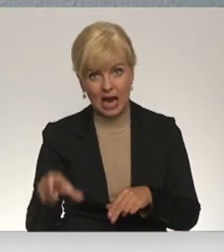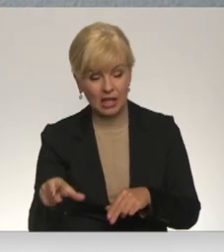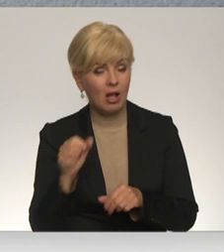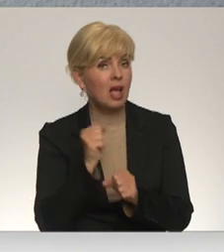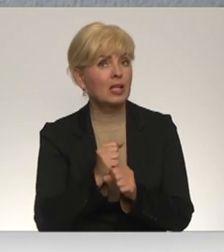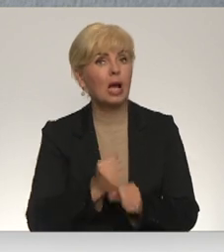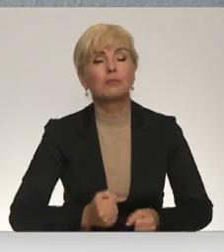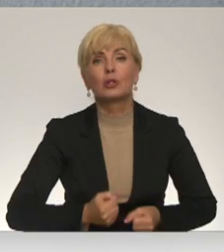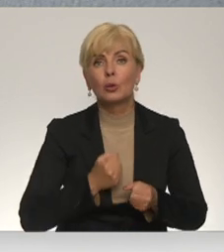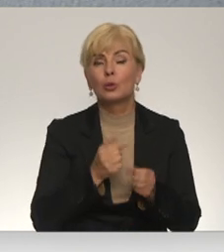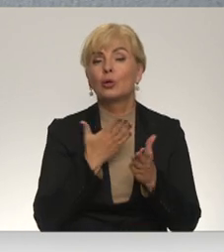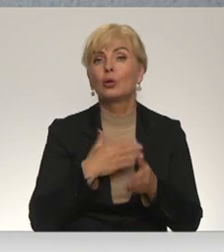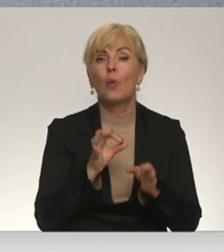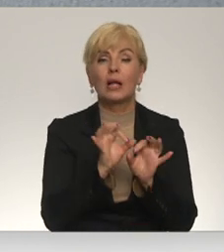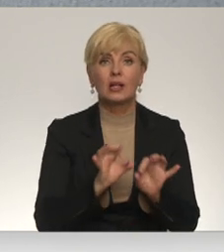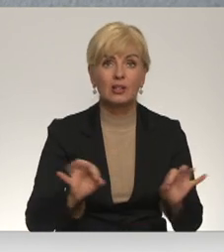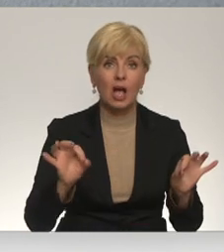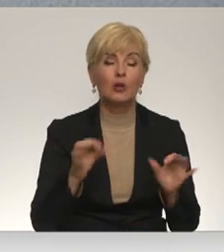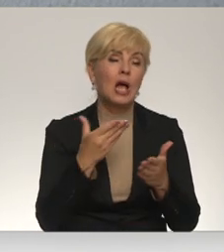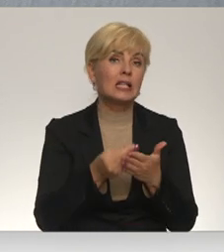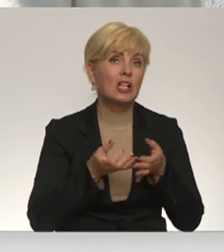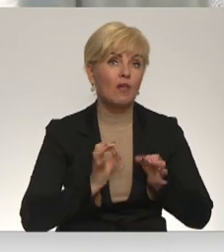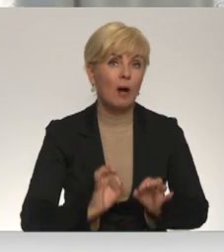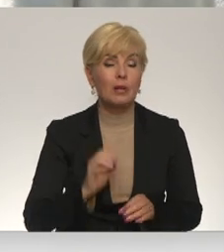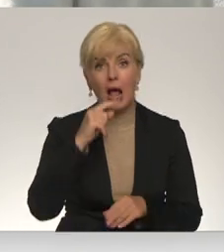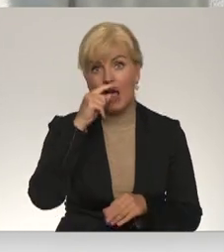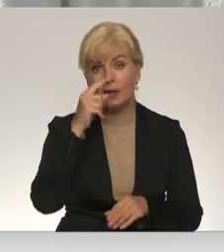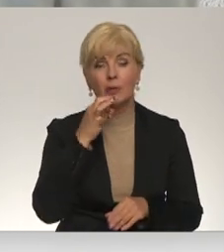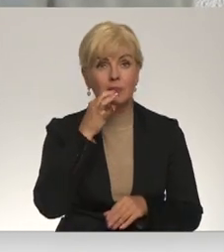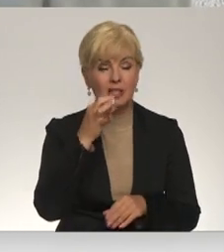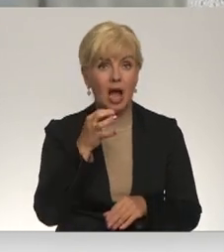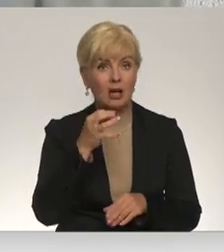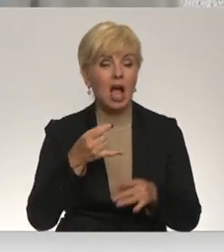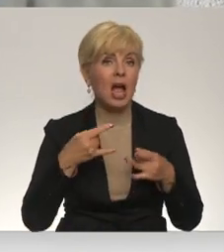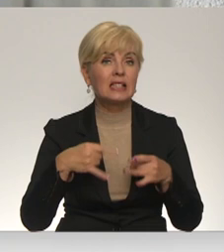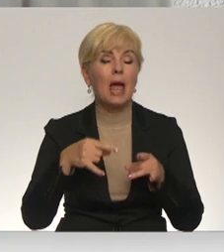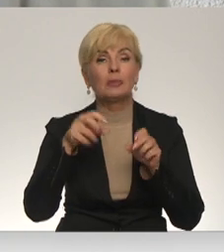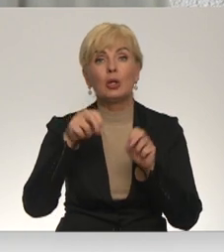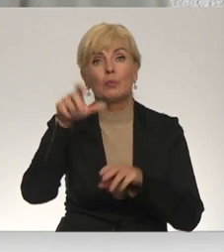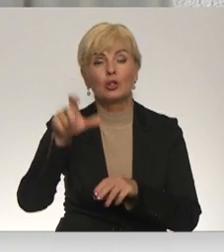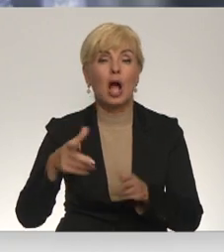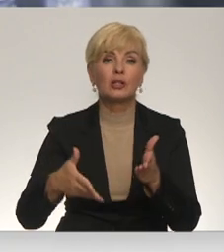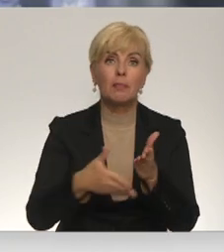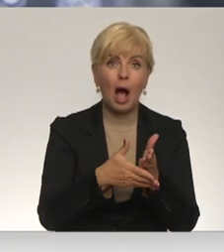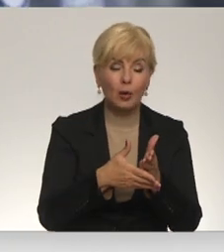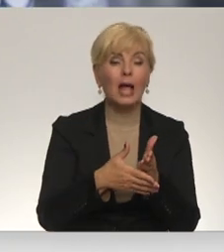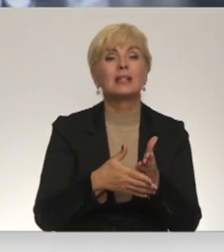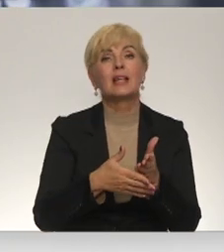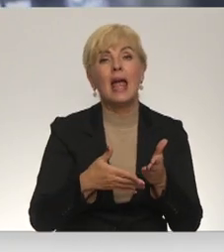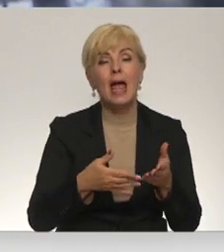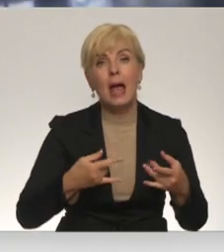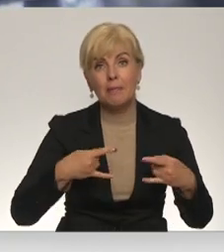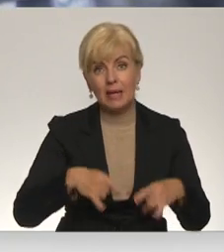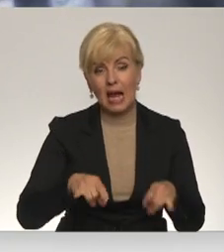Darbs ir grūts, bet ļoti skaists. Tā par savu profesiju ar lepnumu saka vecmāte Agnese Lemeševska, kura palīdzējusi nākt pasaulē